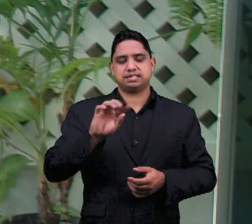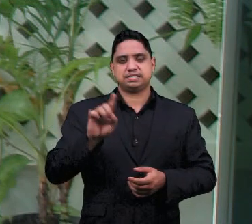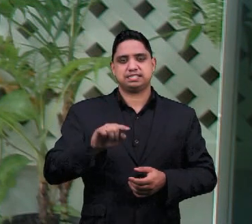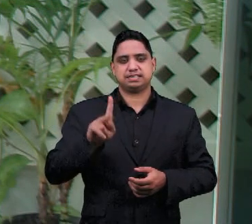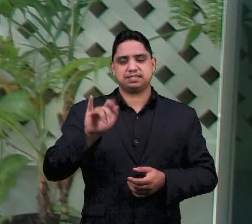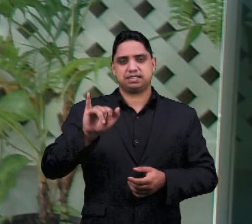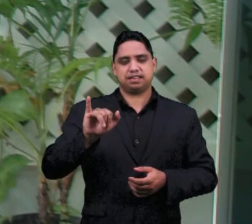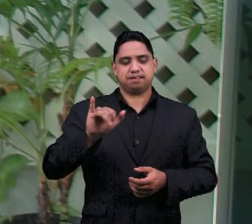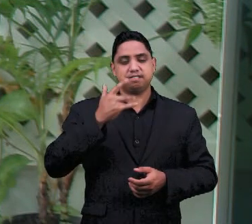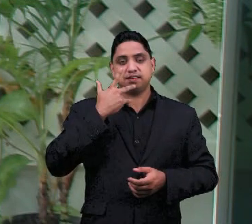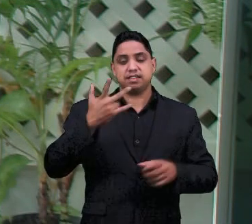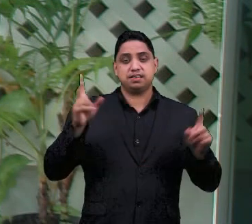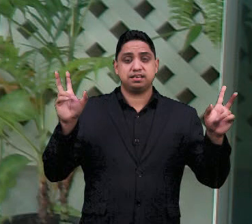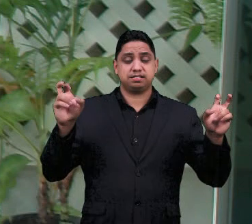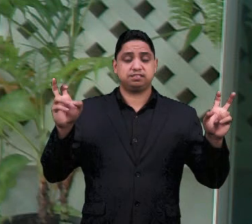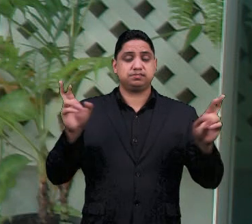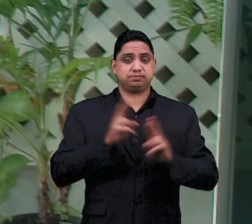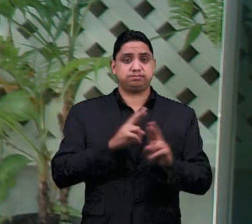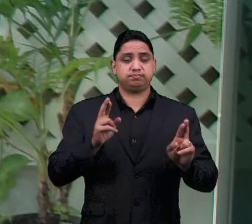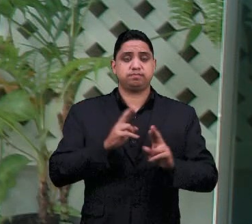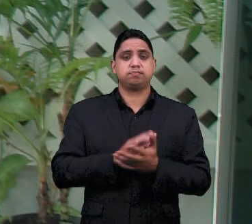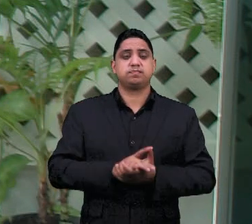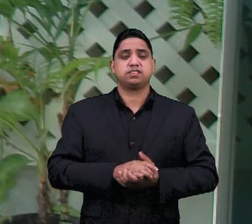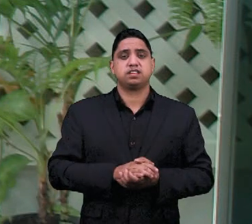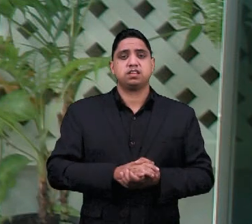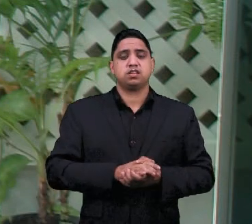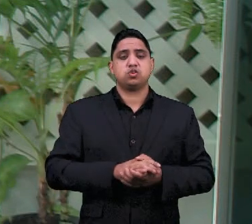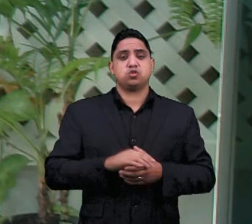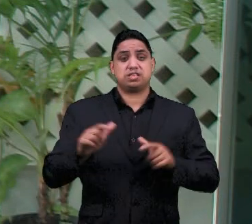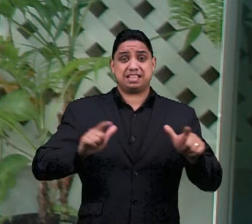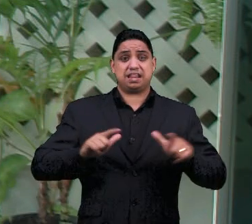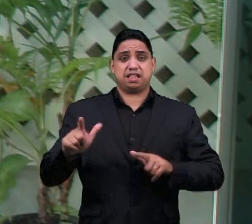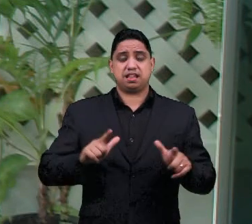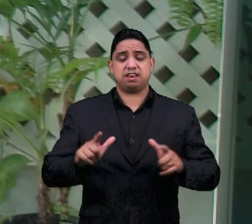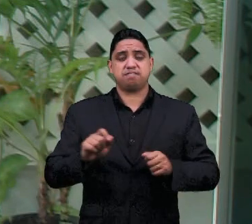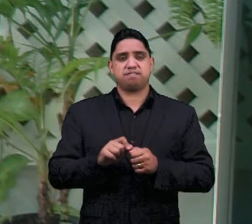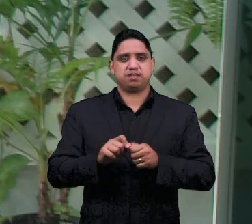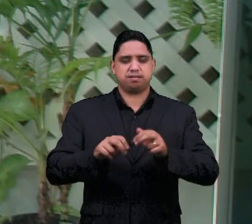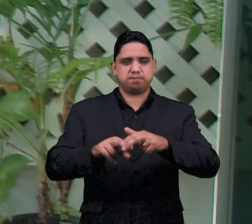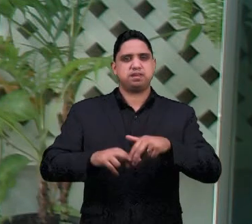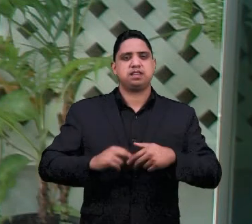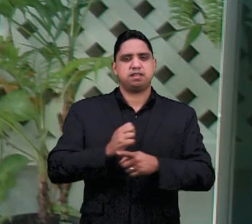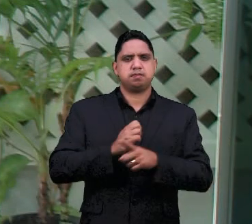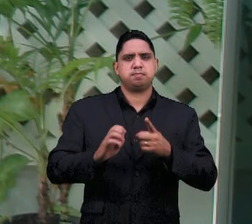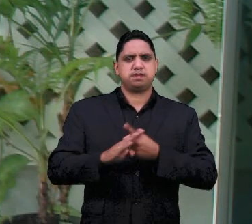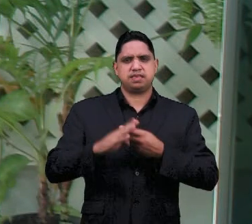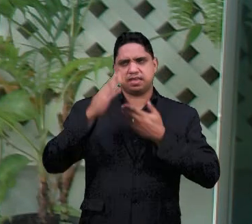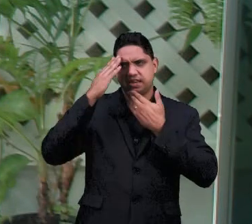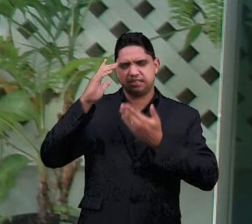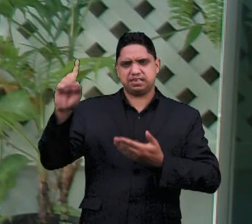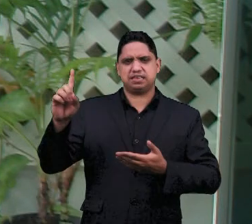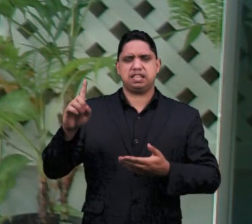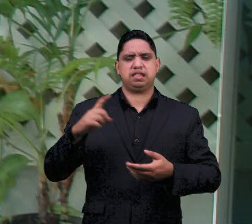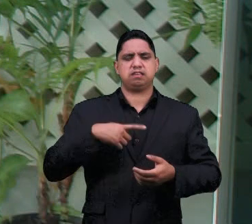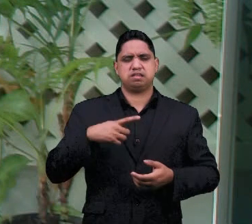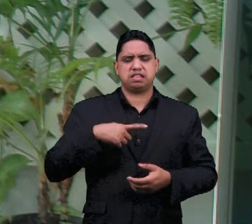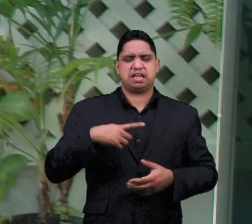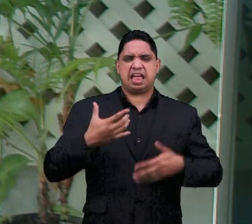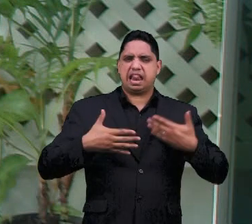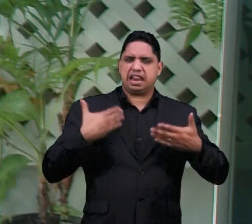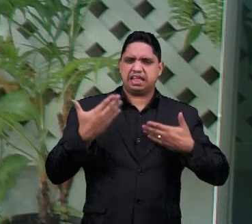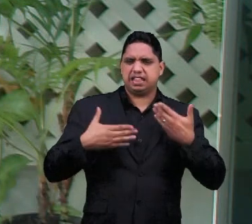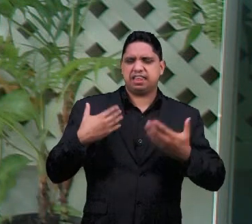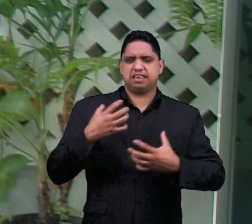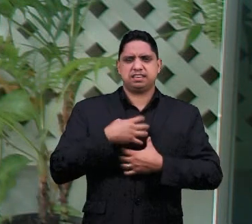nous avons ici de Goretch, qui parle aussi à propos de ce travail qui